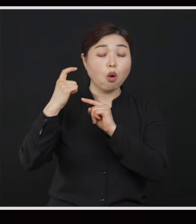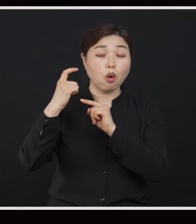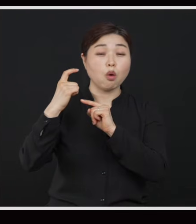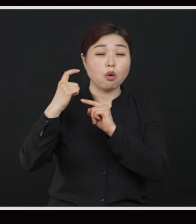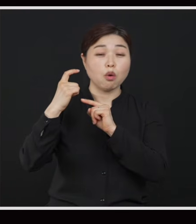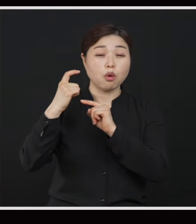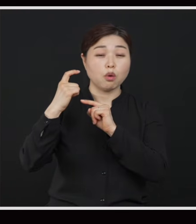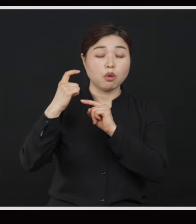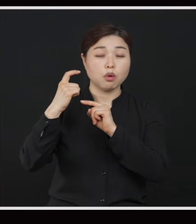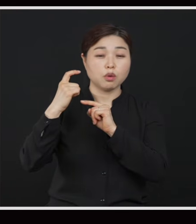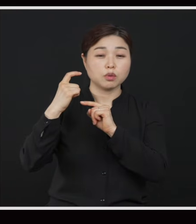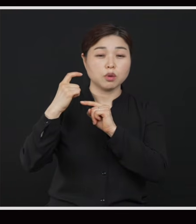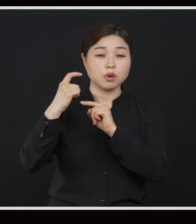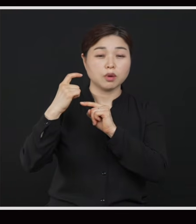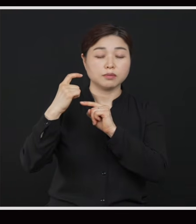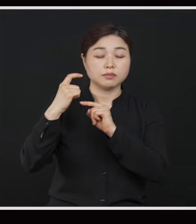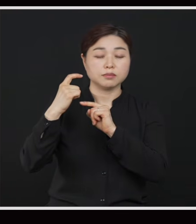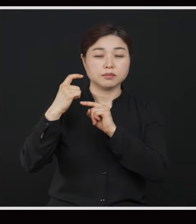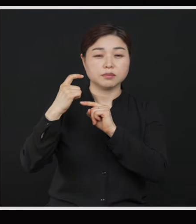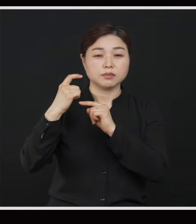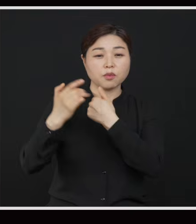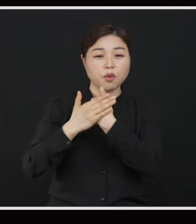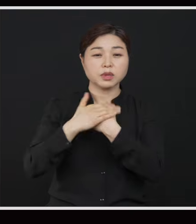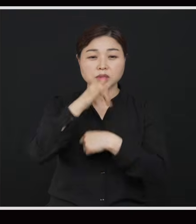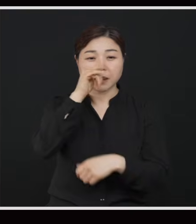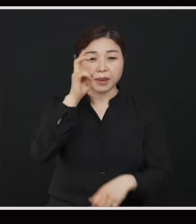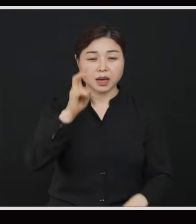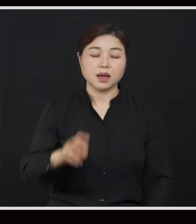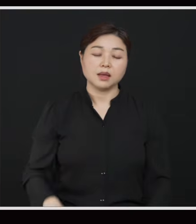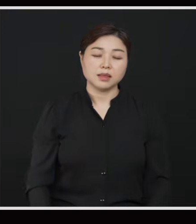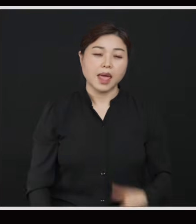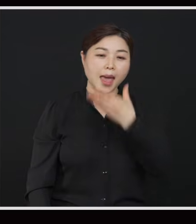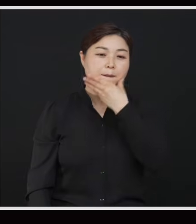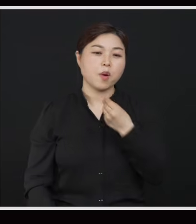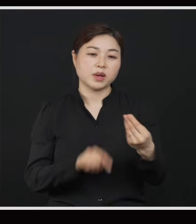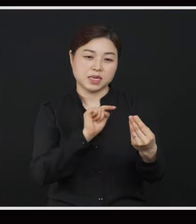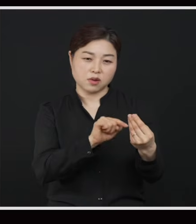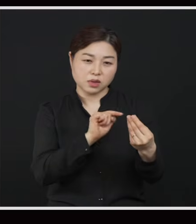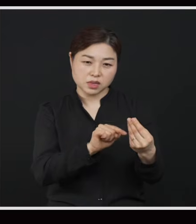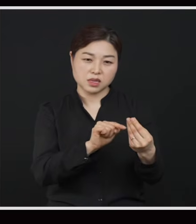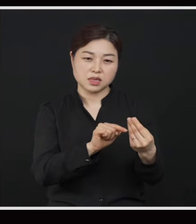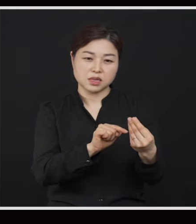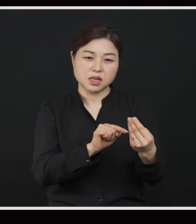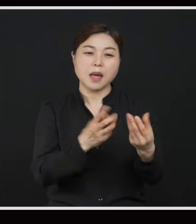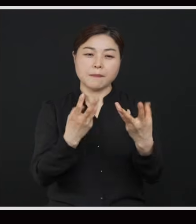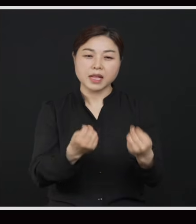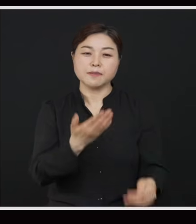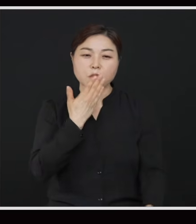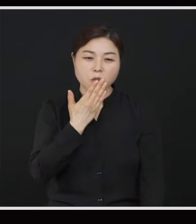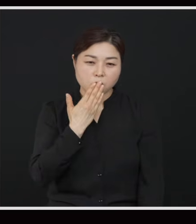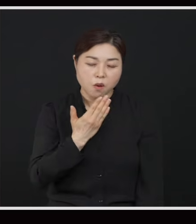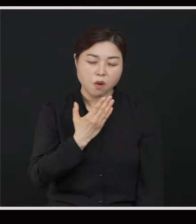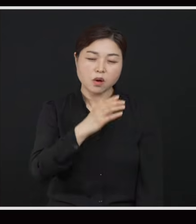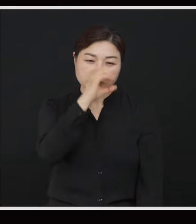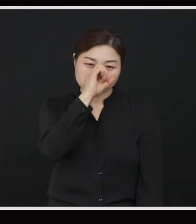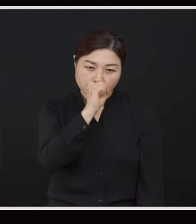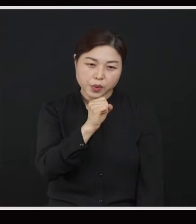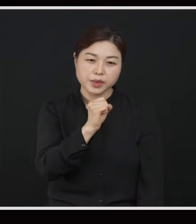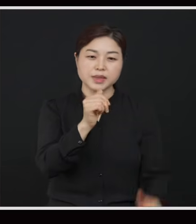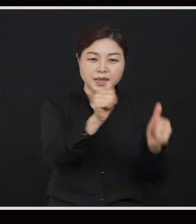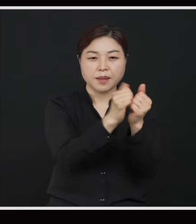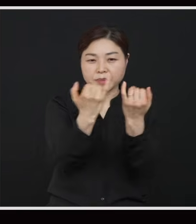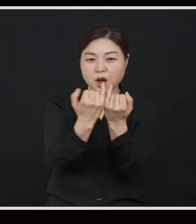생각도 영향이 있었을 겁니다. 아마 제가 이제 상상으로 생각을 하는 건데, 행복이라는 게 많이